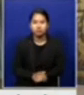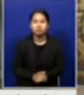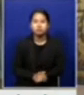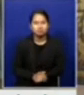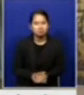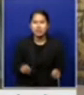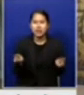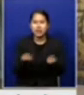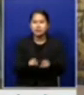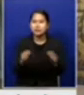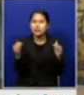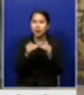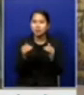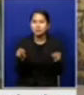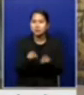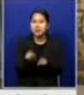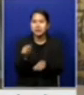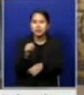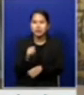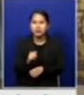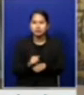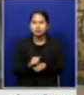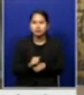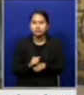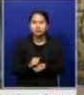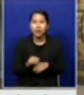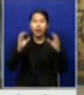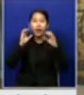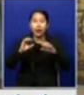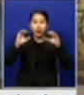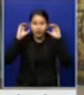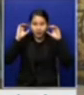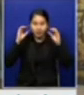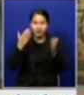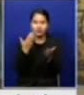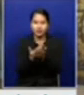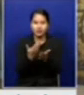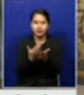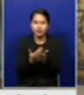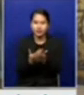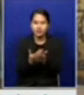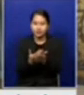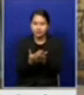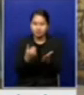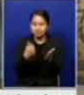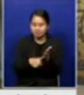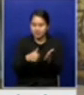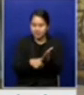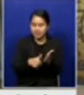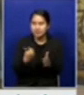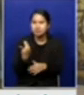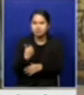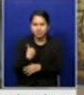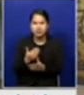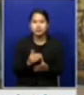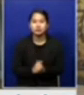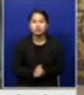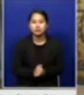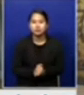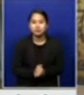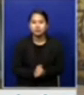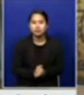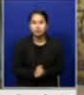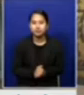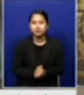เมื่อรัฐบาลทุกเสียภาษีทุกคนในขณะเดียวกันเวลาเยียวยา